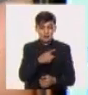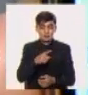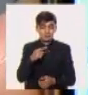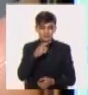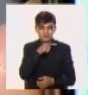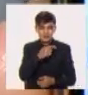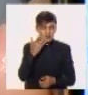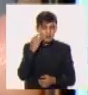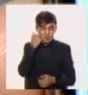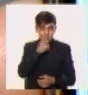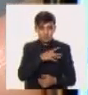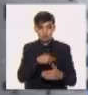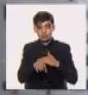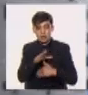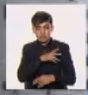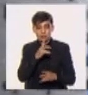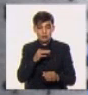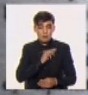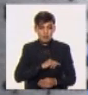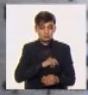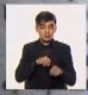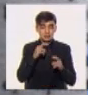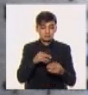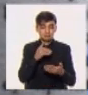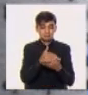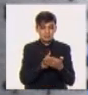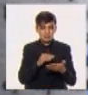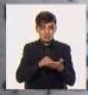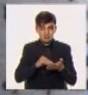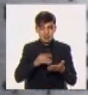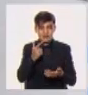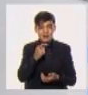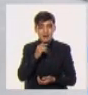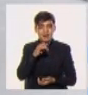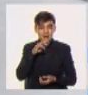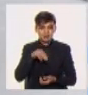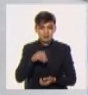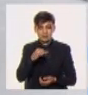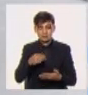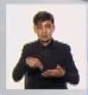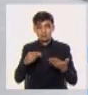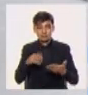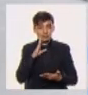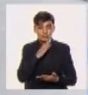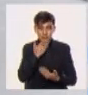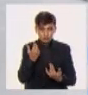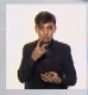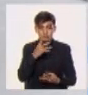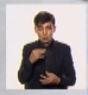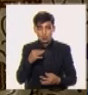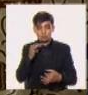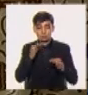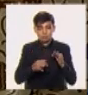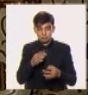но работодатель без ее ведома включил ее в список гарантов при получении кредита. При этом в соглашении подписи женщины нет, но суд это не